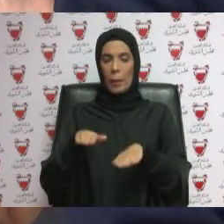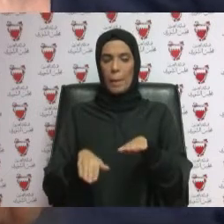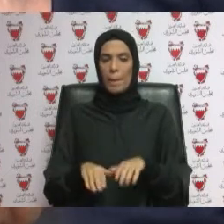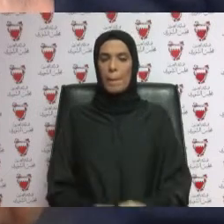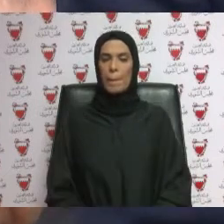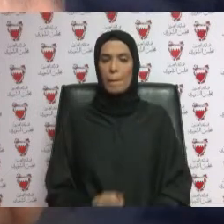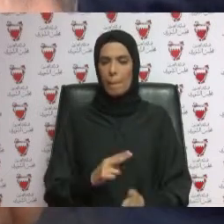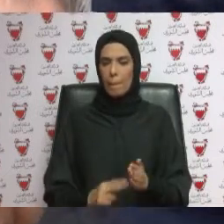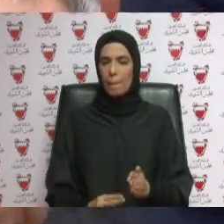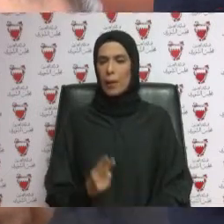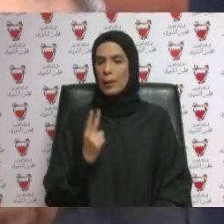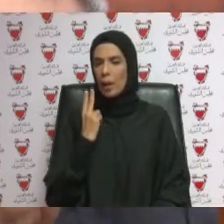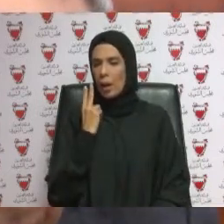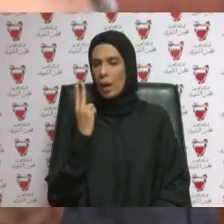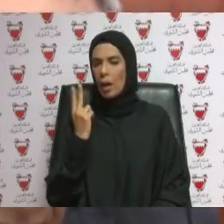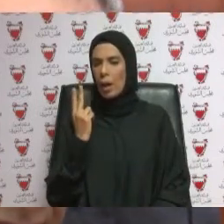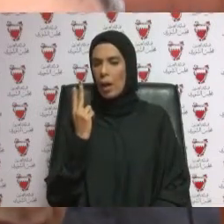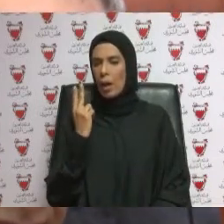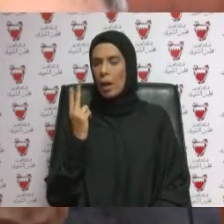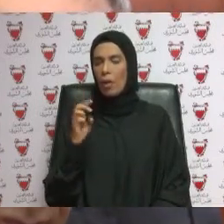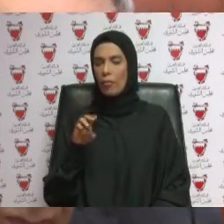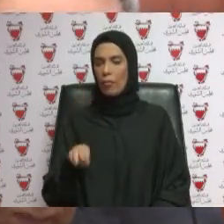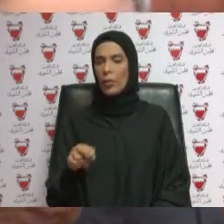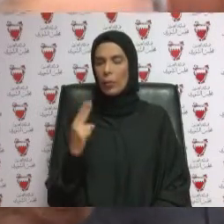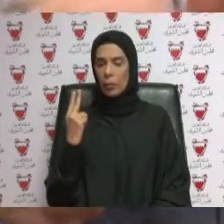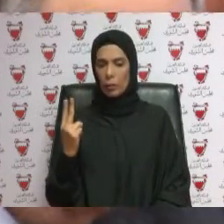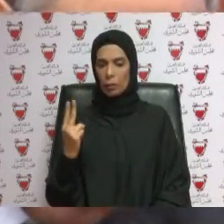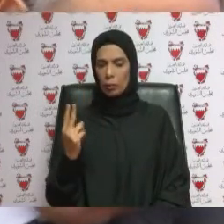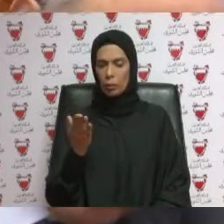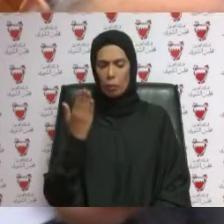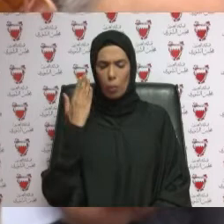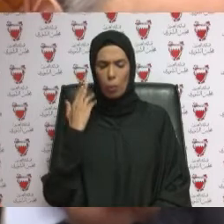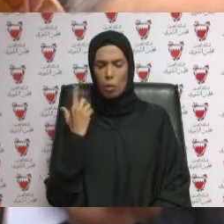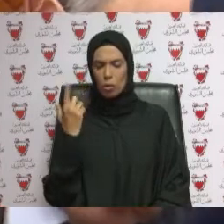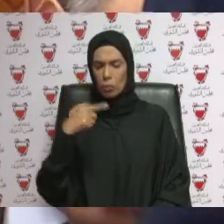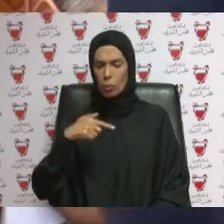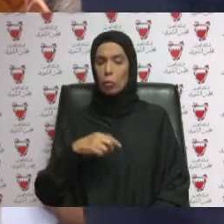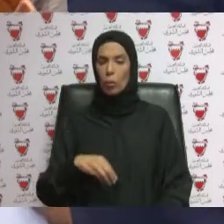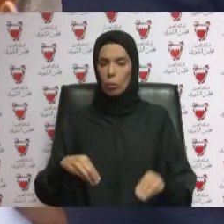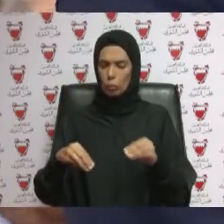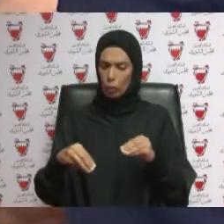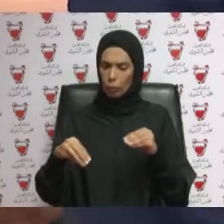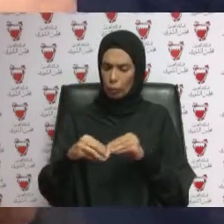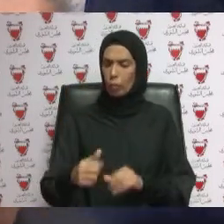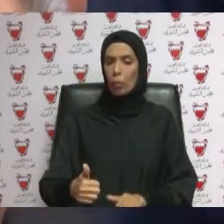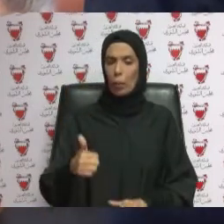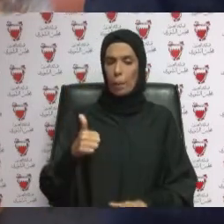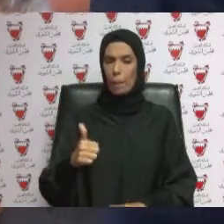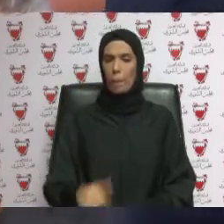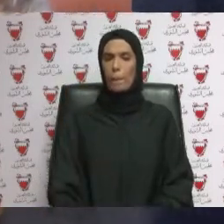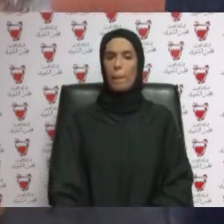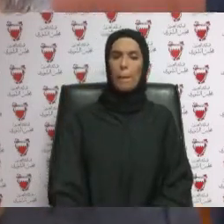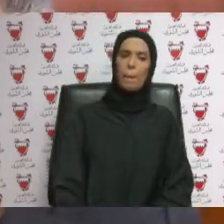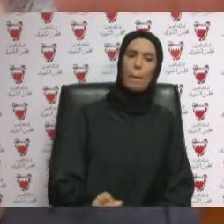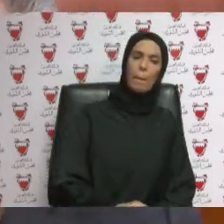2002 عن طريق مرسوم أي قبل 17 سنة، وجدت عليه تعديلات في 2007، وهنا كان في